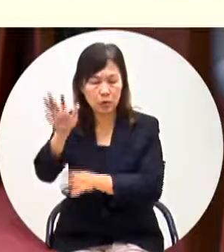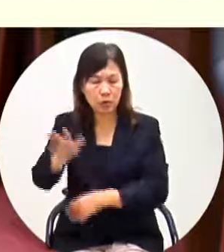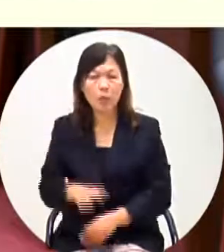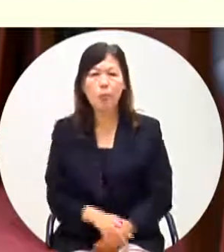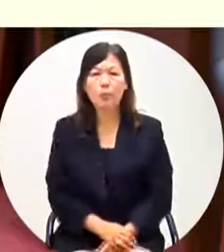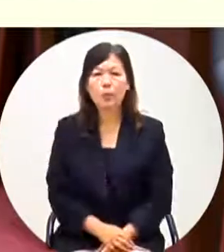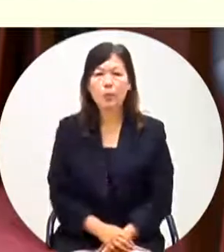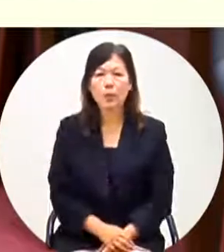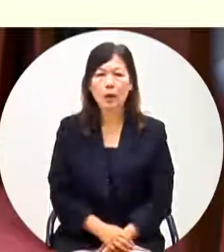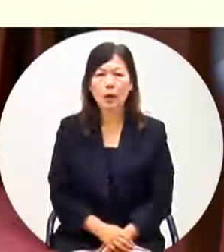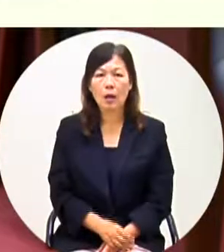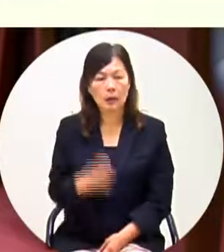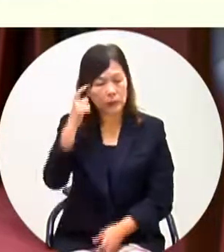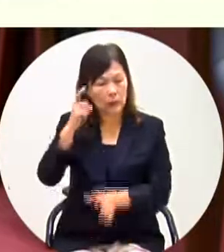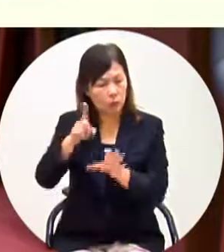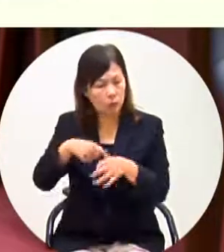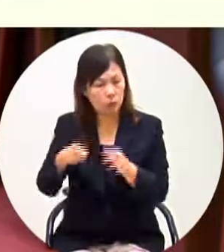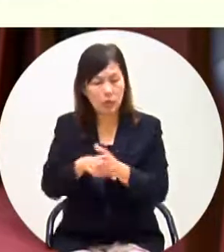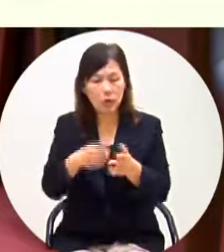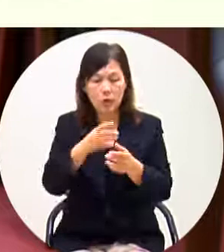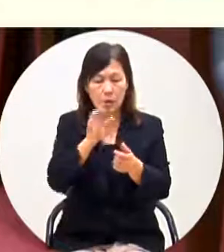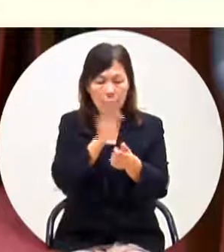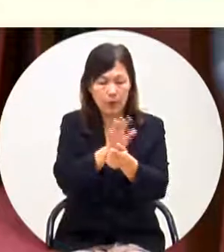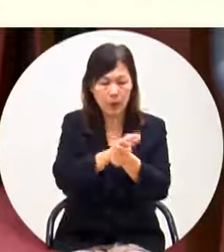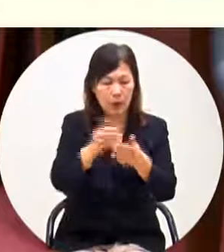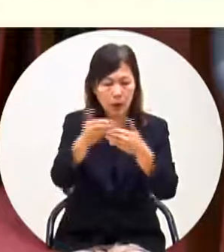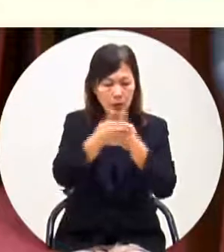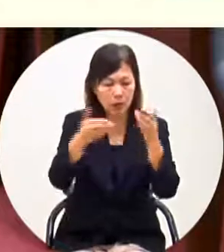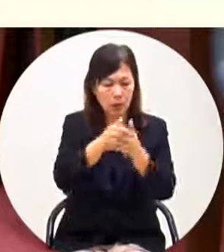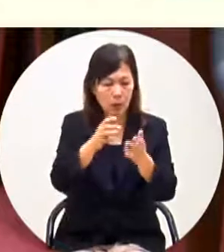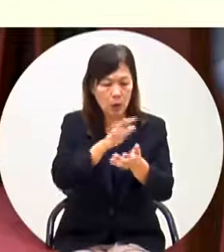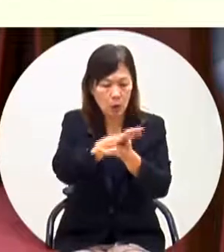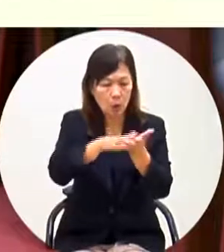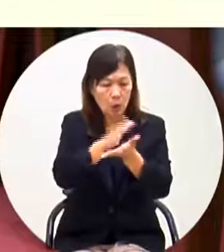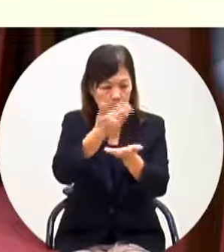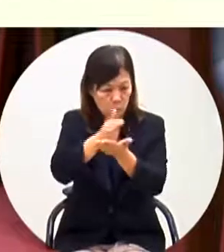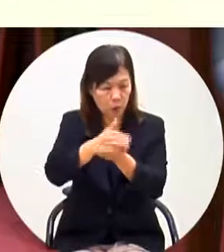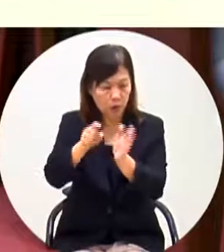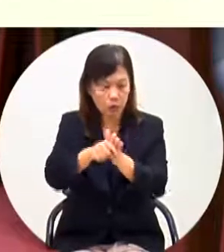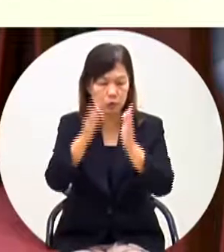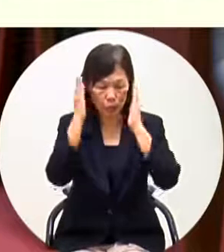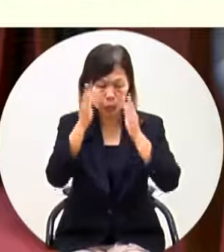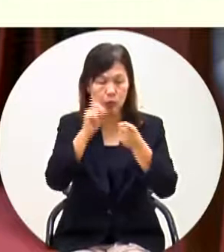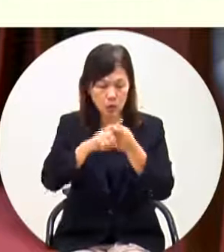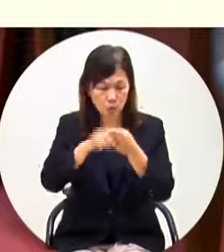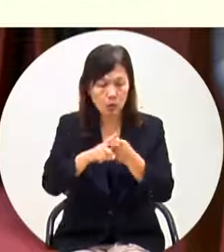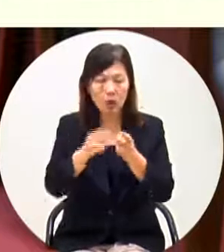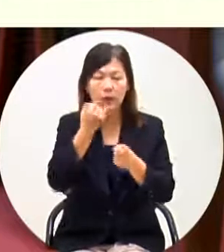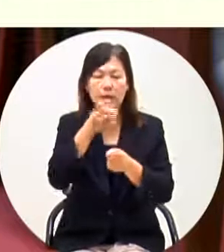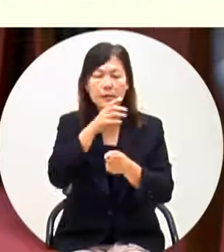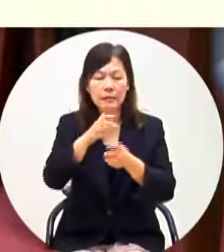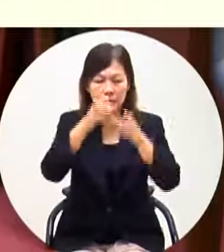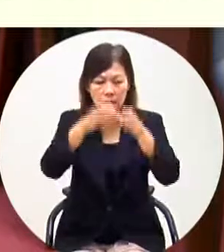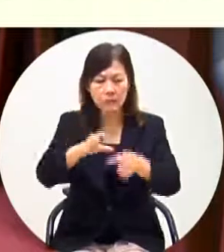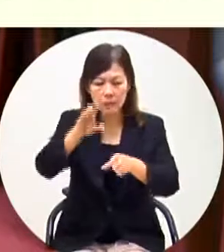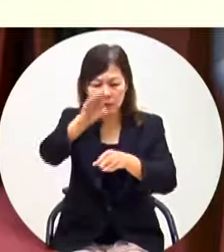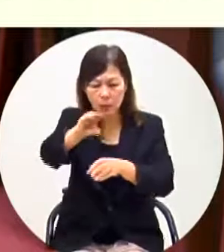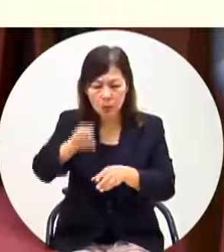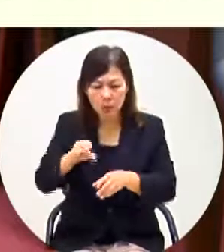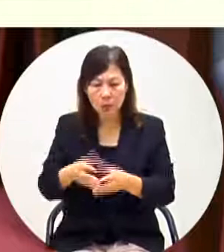了交通乱象，这是正向的，可是你没有设置停车位，在这个地